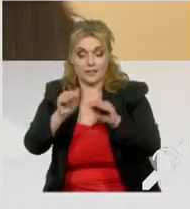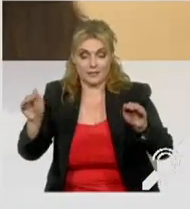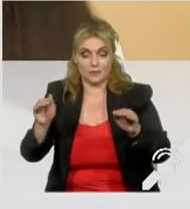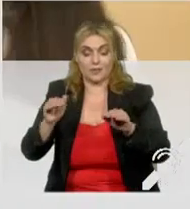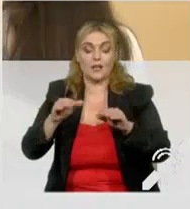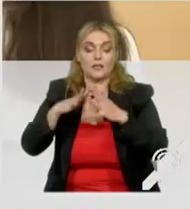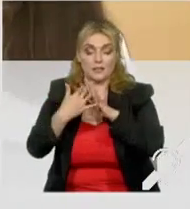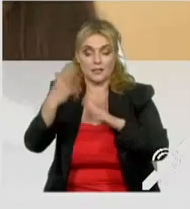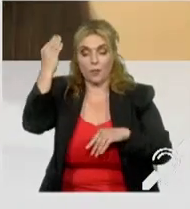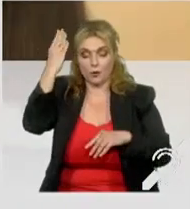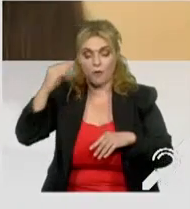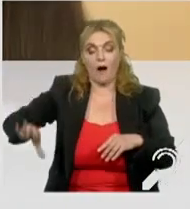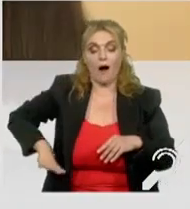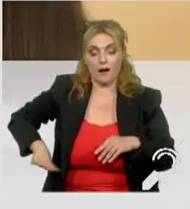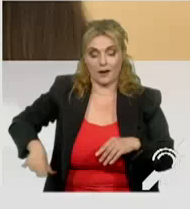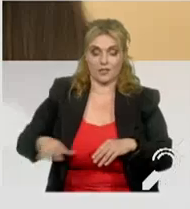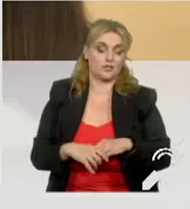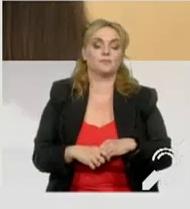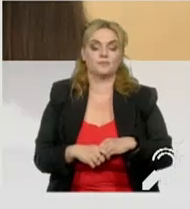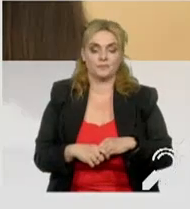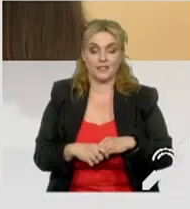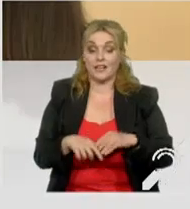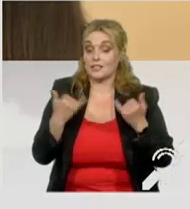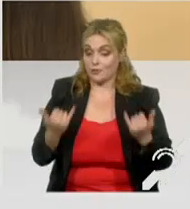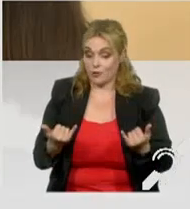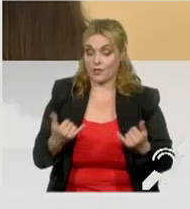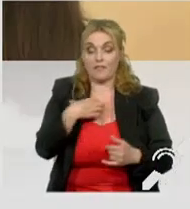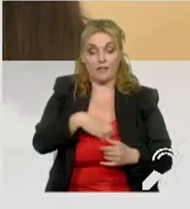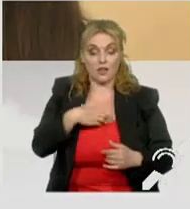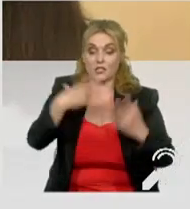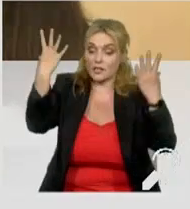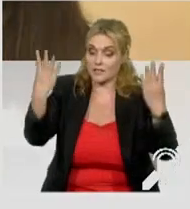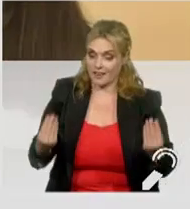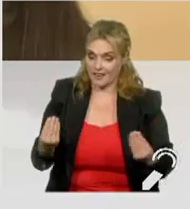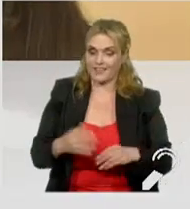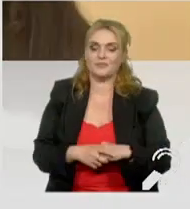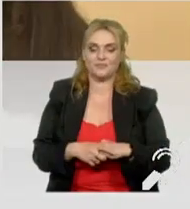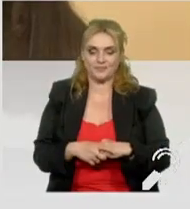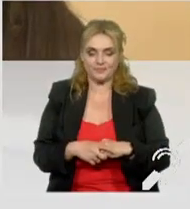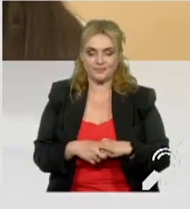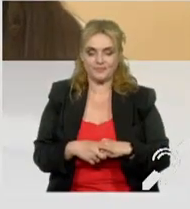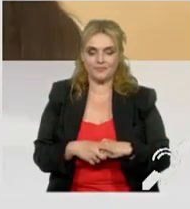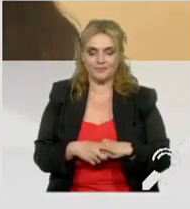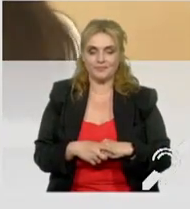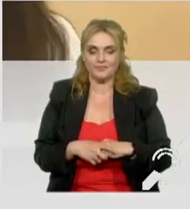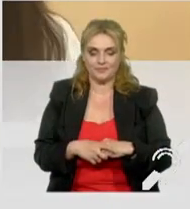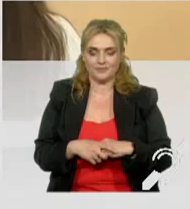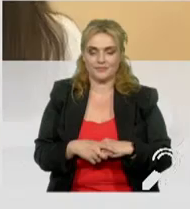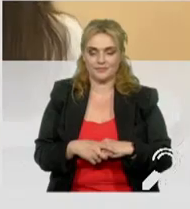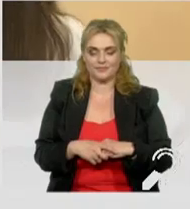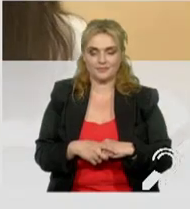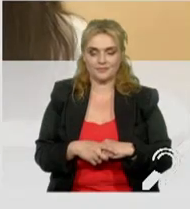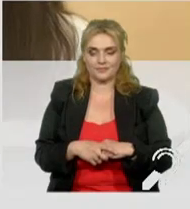foarte măreț, deoarece este într-o zi foarte importantă, ce o să lese o amprente